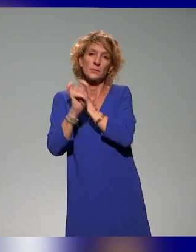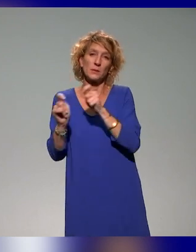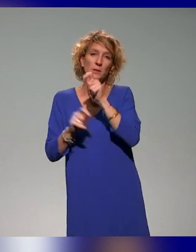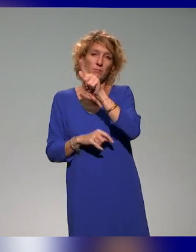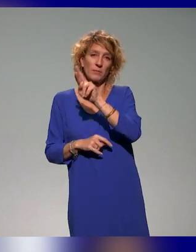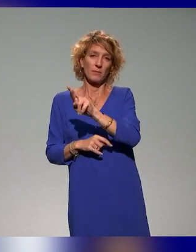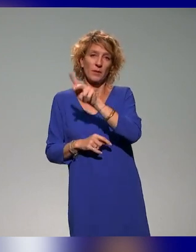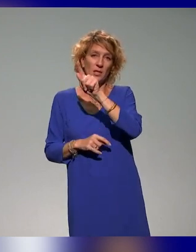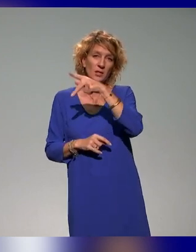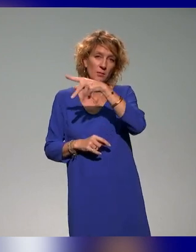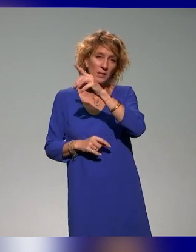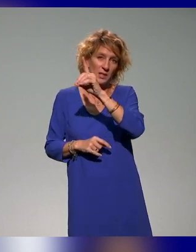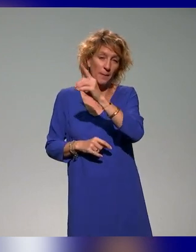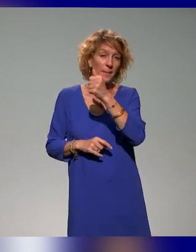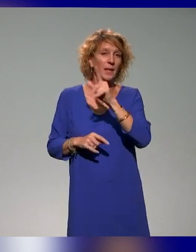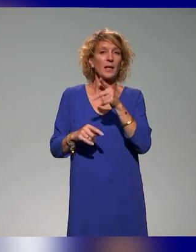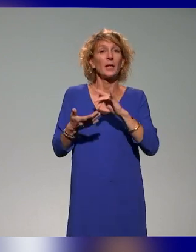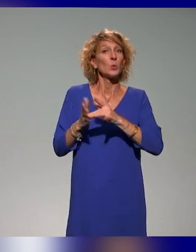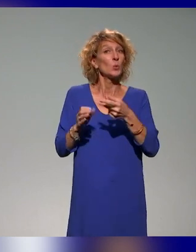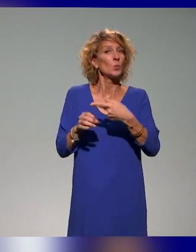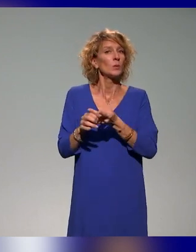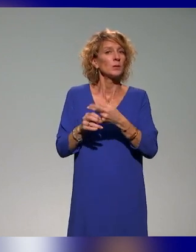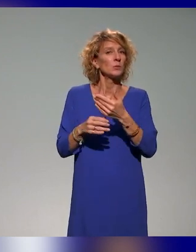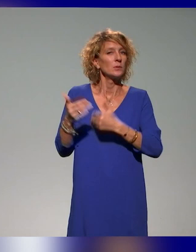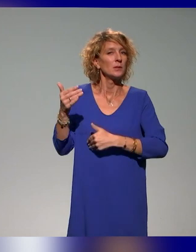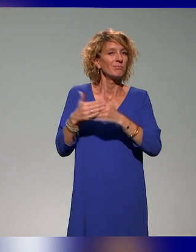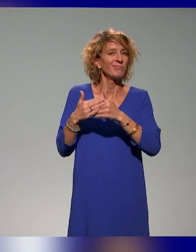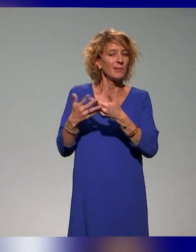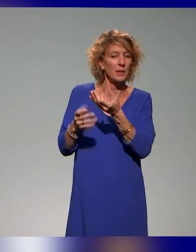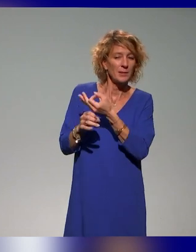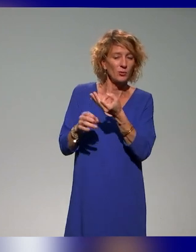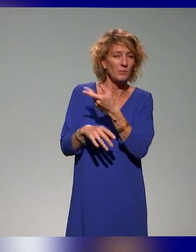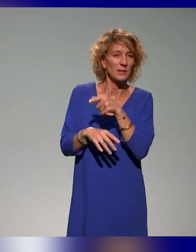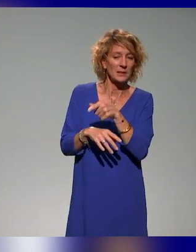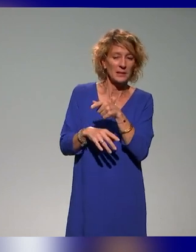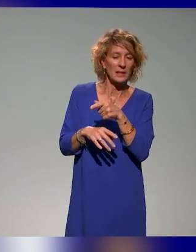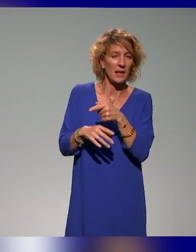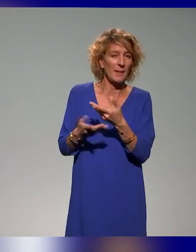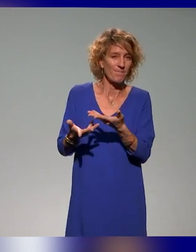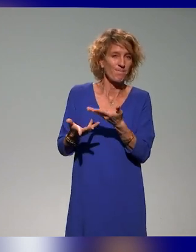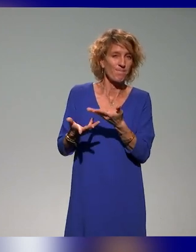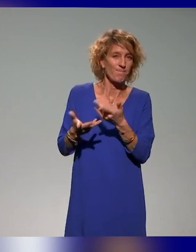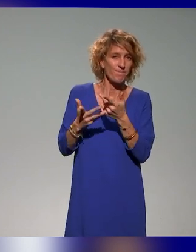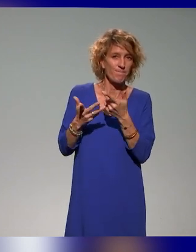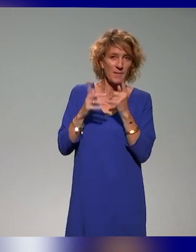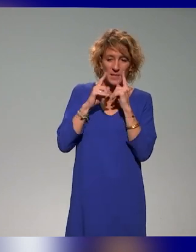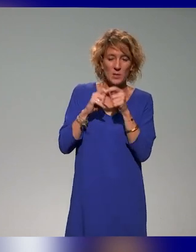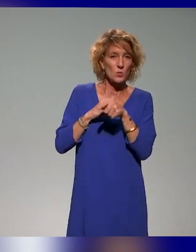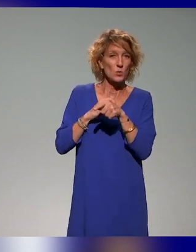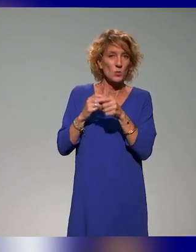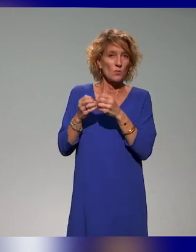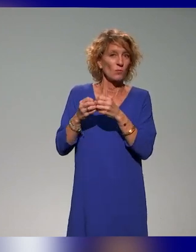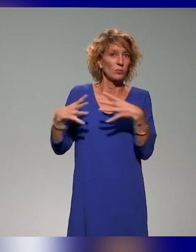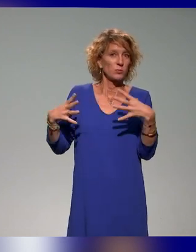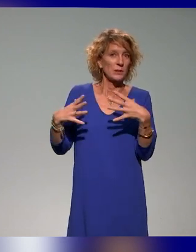aussi la limite de tous ces outils automatiques de vérification. A priori ou a posteriori, ils sont très importants. Il faut qu'ils se